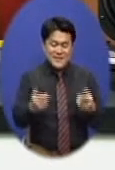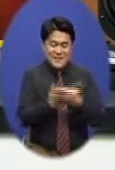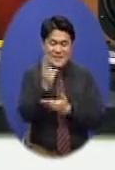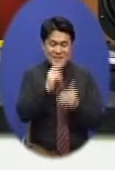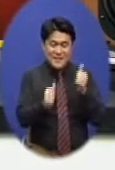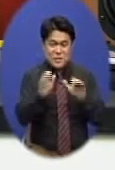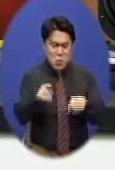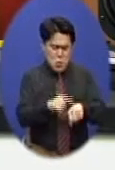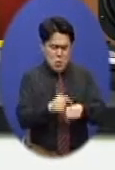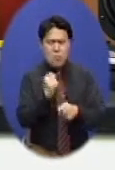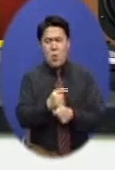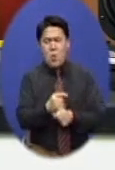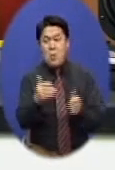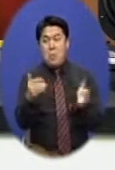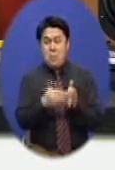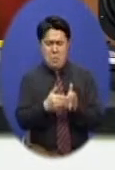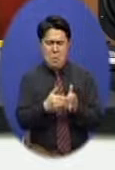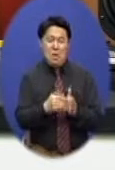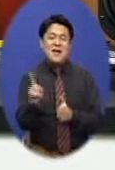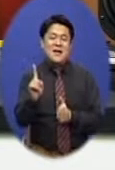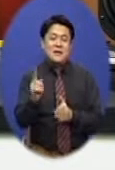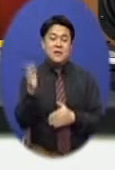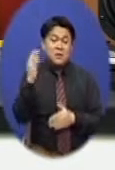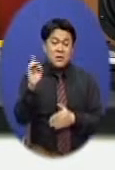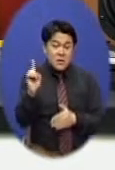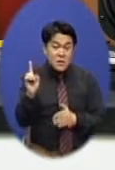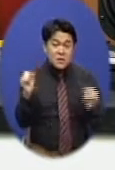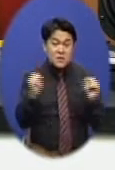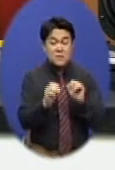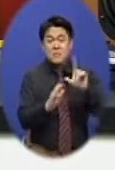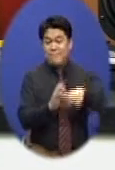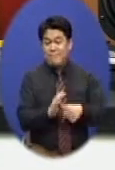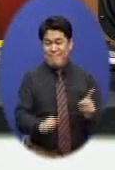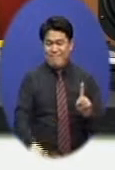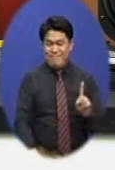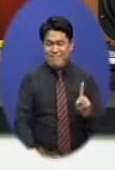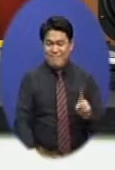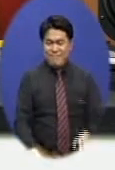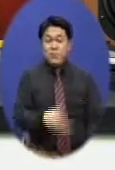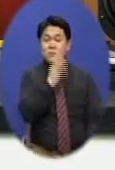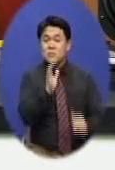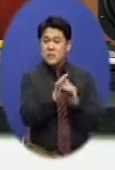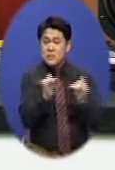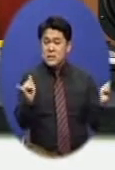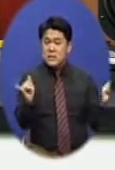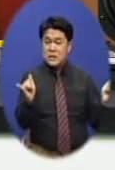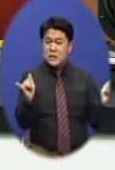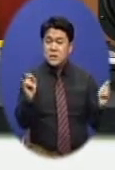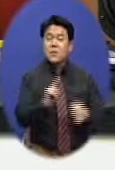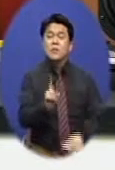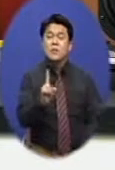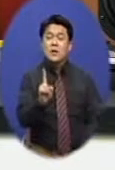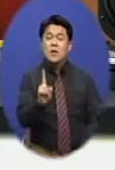자랑 끝낼 시간이 됐습니다. 그렇습니다. 네. 요즘에 특히요 이 겨울철에는 네. 그 노인분들 좀 나이가